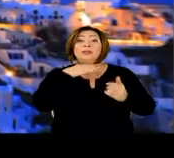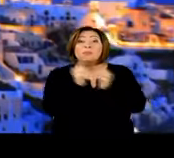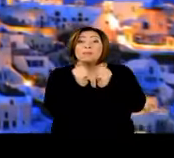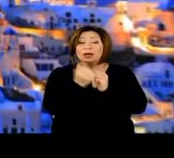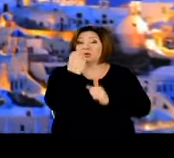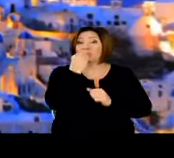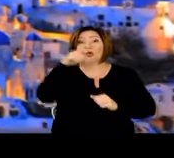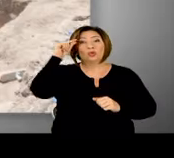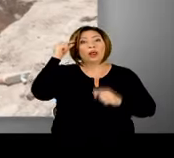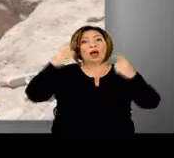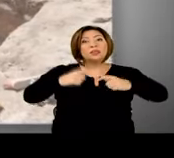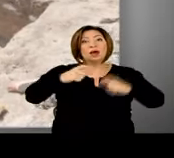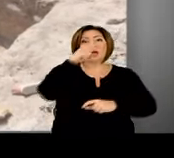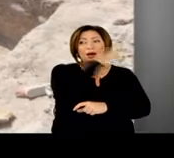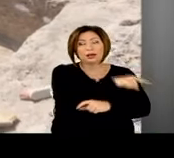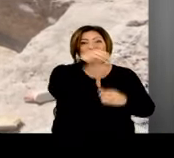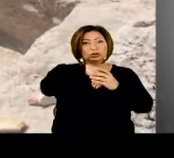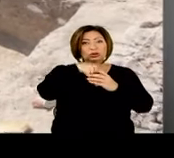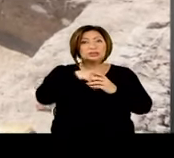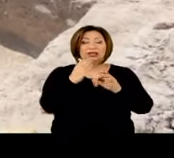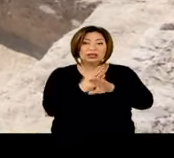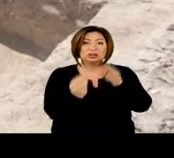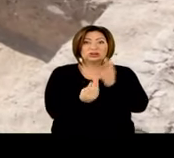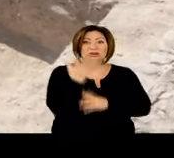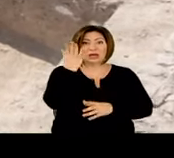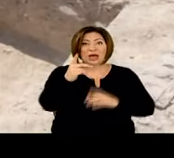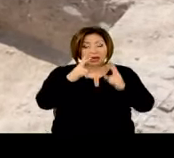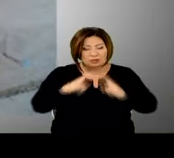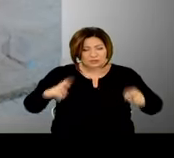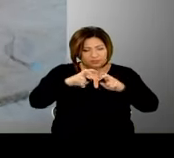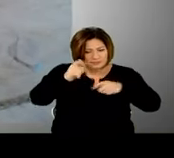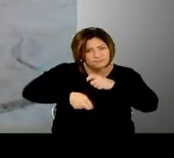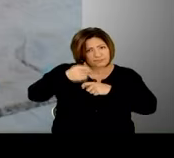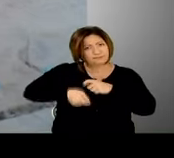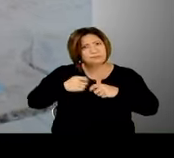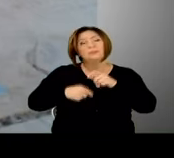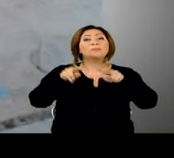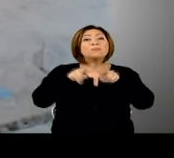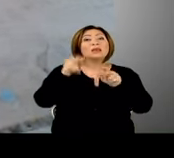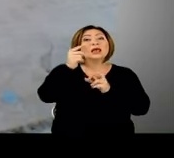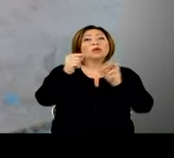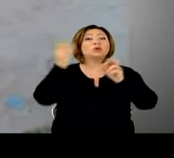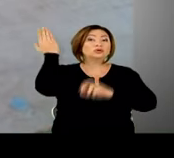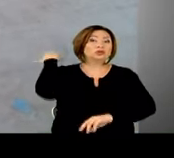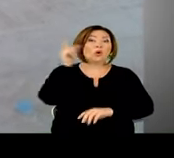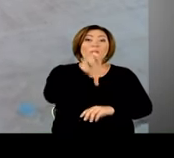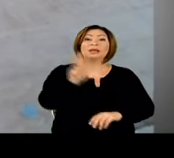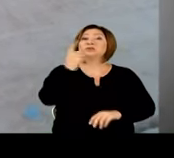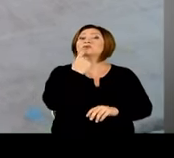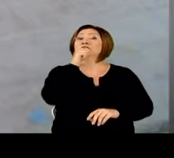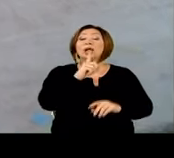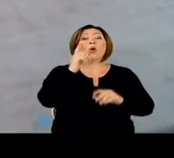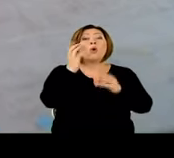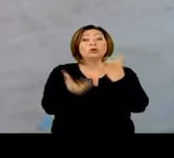Yunan adası Santorini'de Christos Durnas tarafından gerçekleştirilen kazılarda da M.Ö. 17. yüzyılda kullanılmış ocak